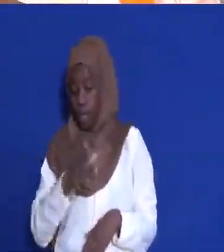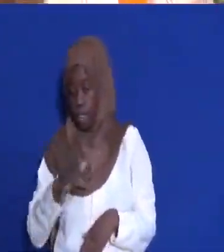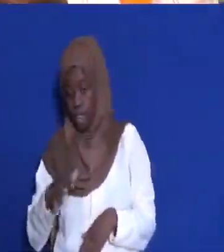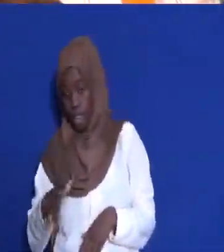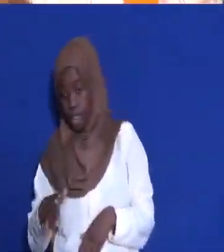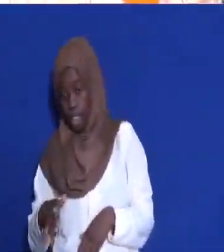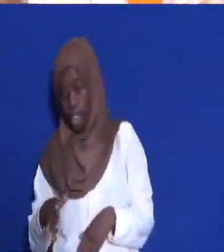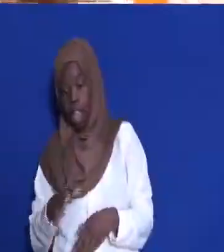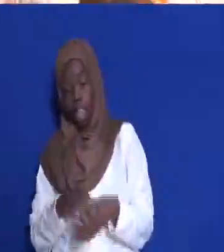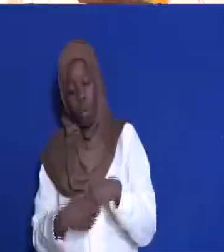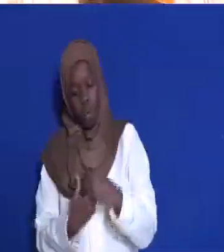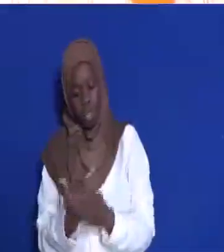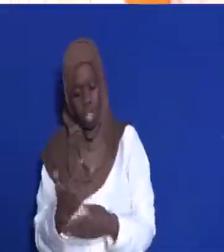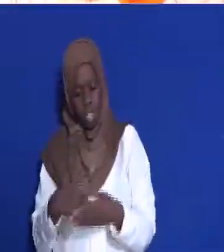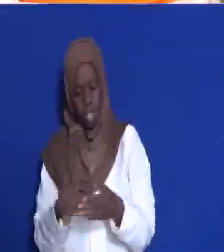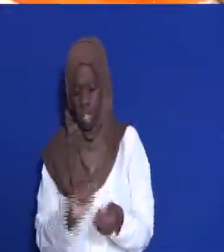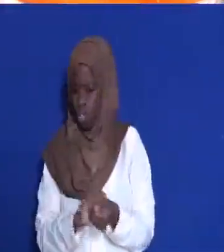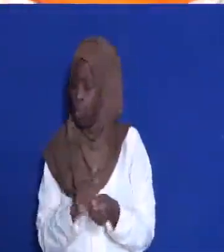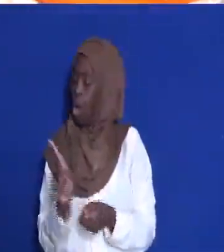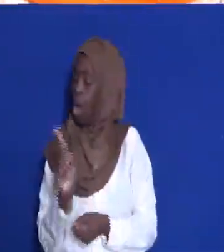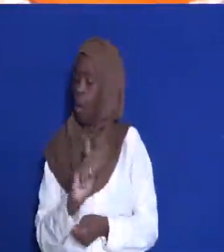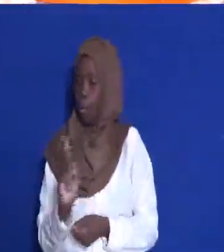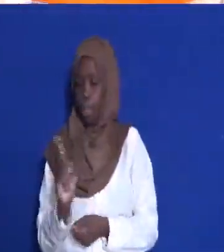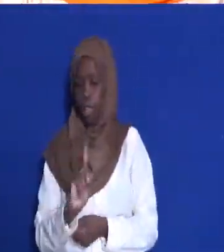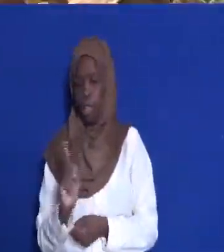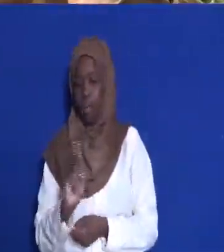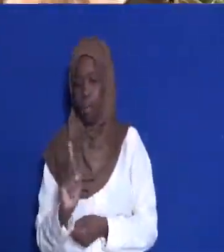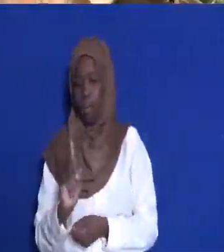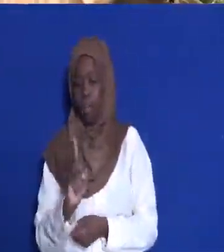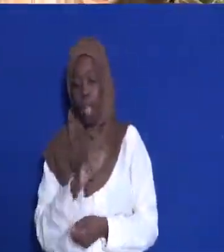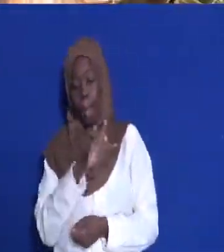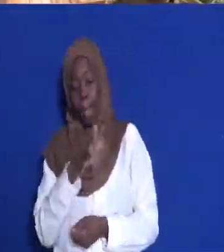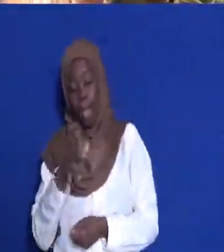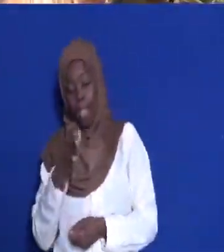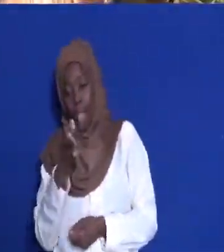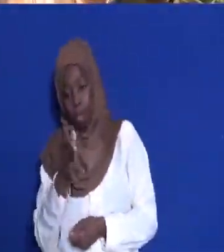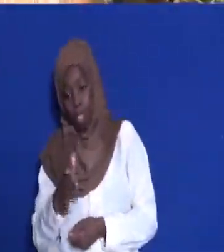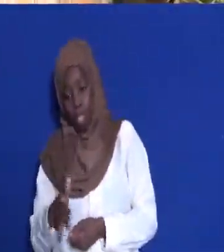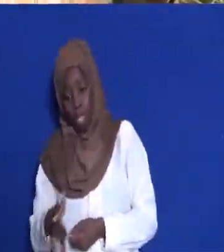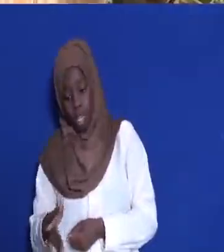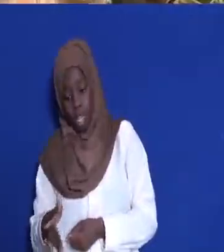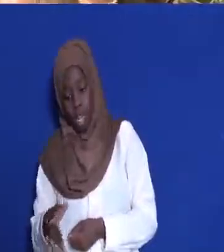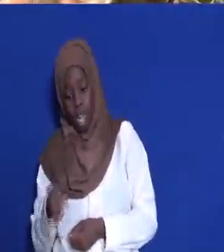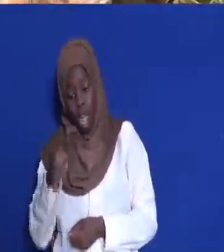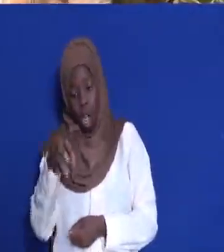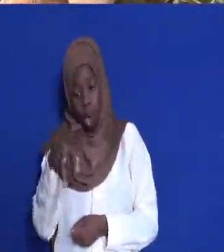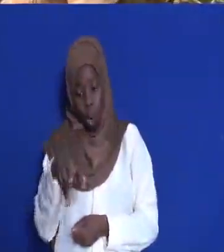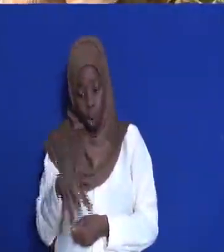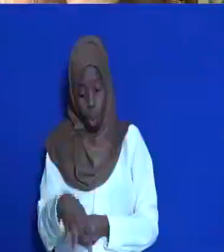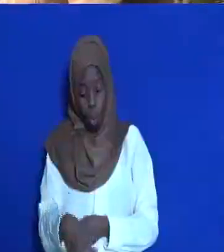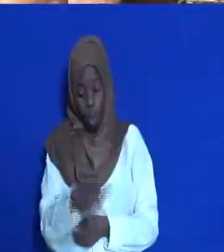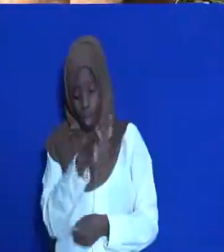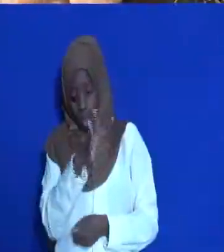unafungua mfereji, na sio kwamba unawe ndani ya beseni au ndani ya ndoo, eh? Maji ya kutiririka ni